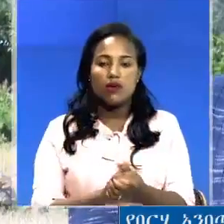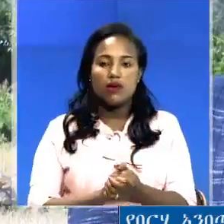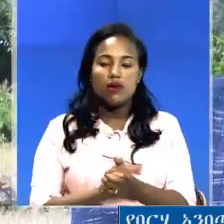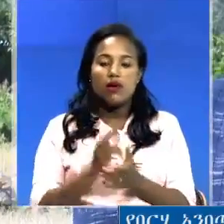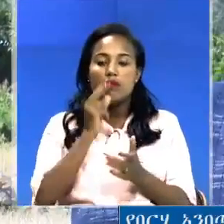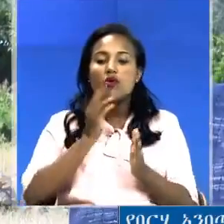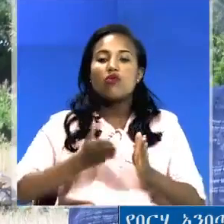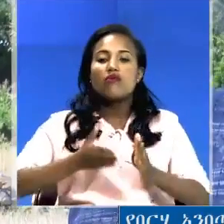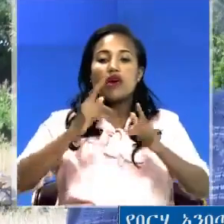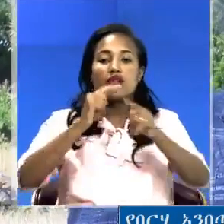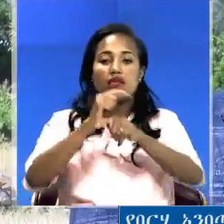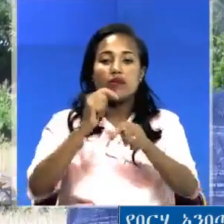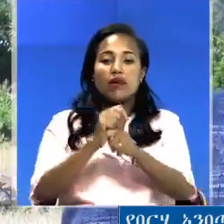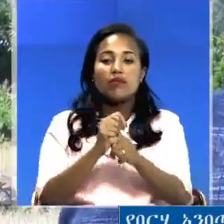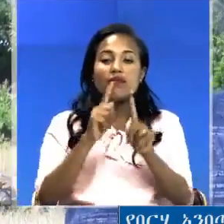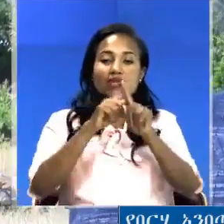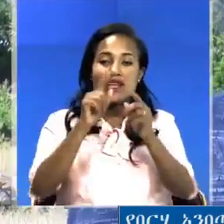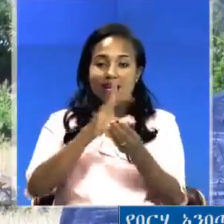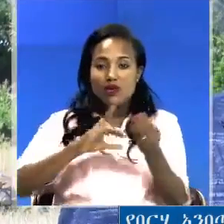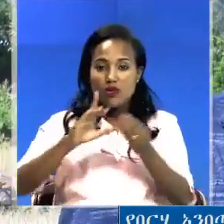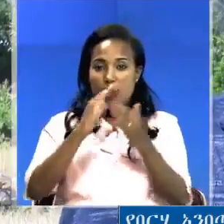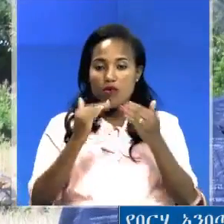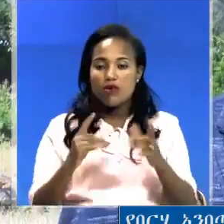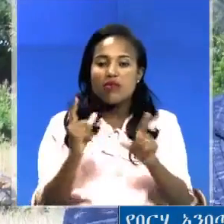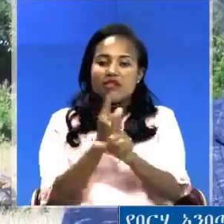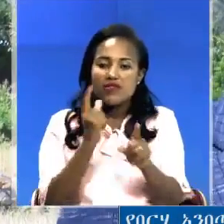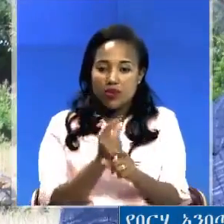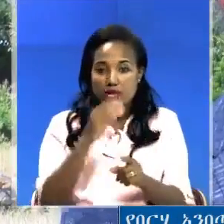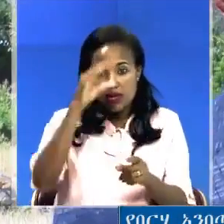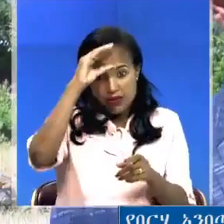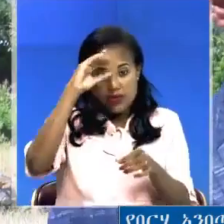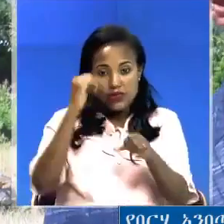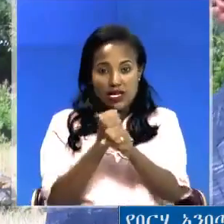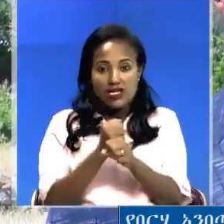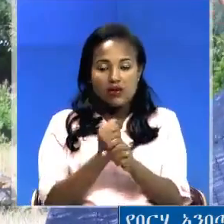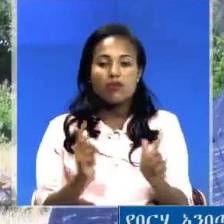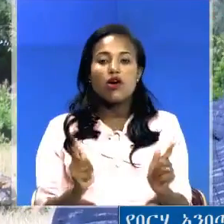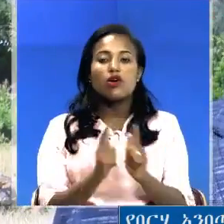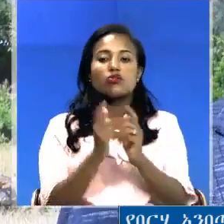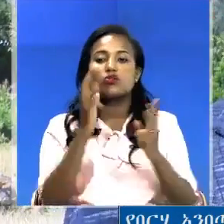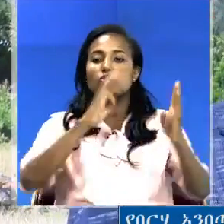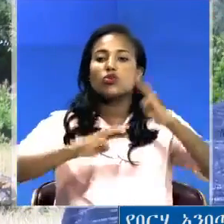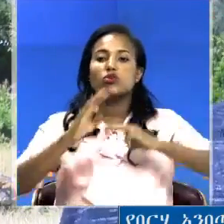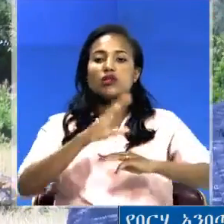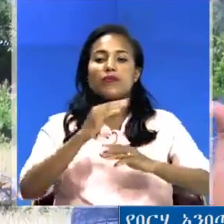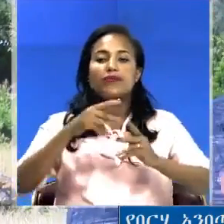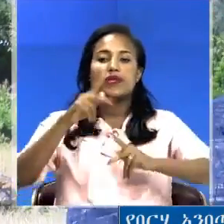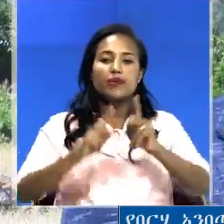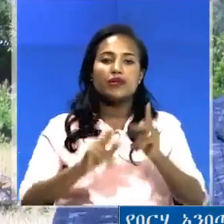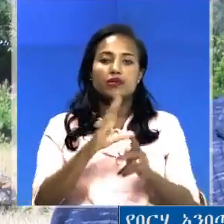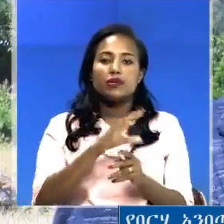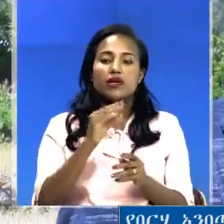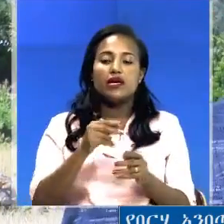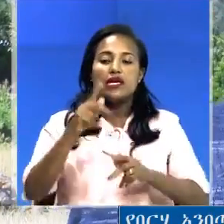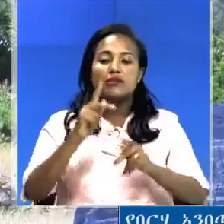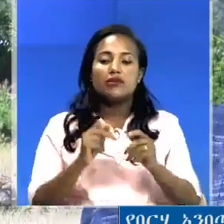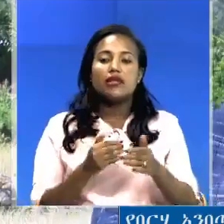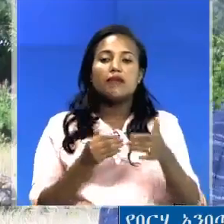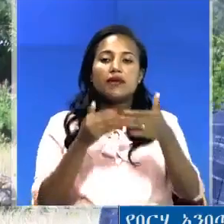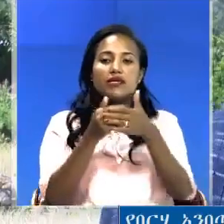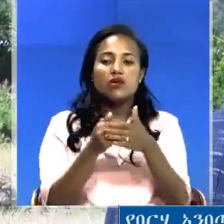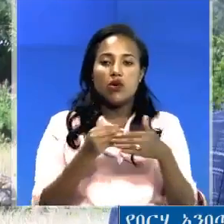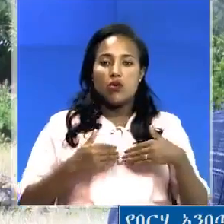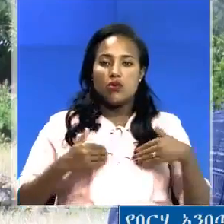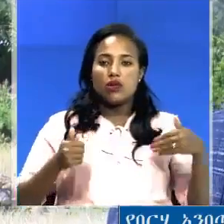ደግሞ ክልሉ አሁን በተፈጥሮም በሰው ሰራሽም ያጋጠሙ ችግሮችን እና ህብረተሰቡና ህዝብን ለመድረስ ወጣቶች ያደረጉት